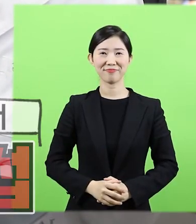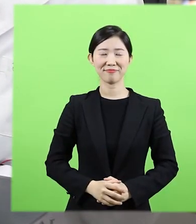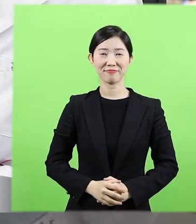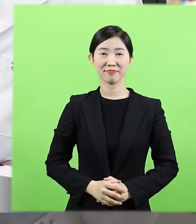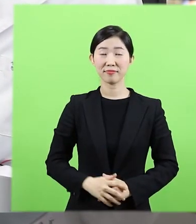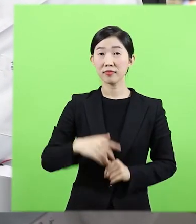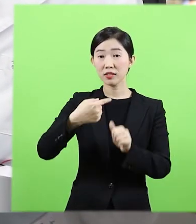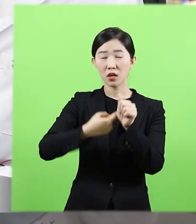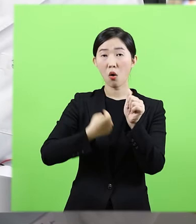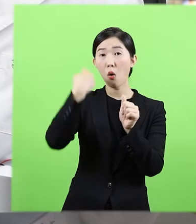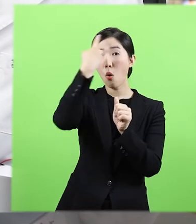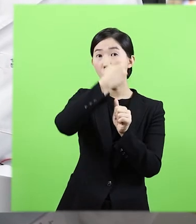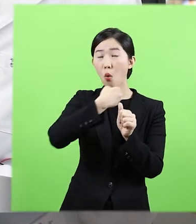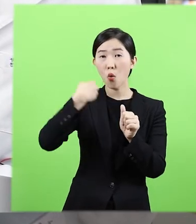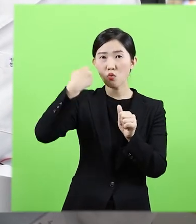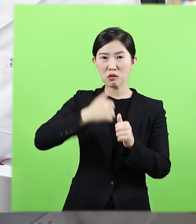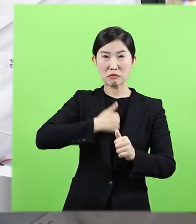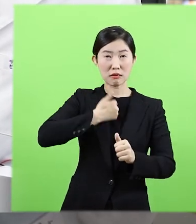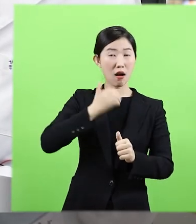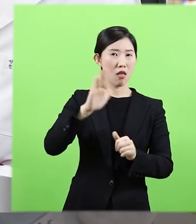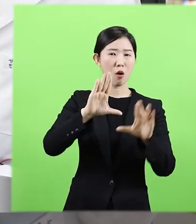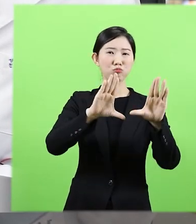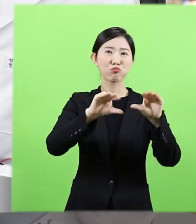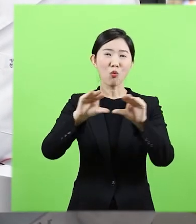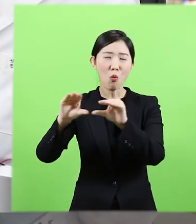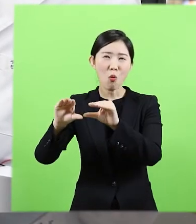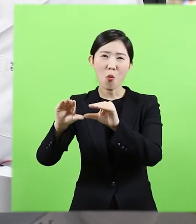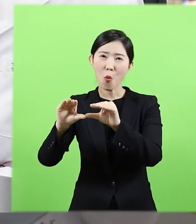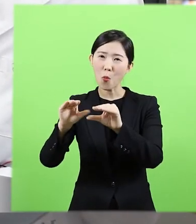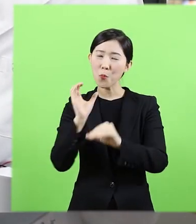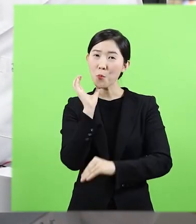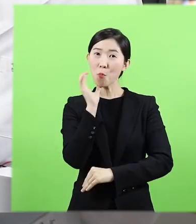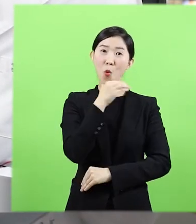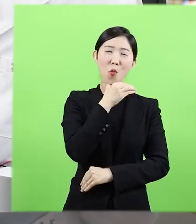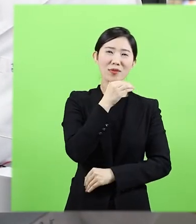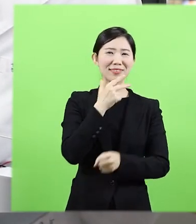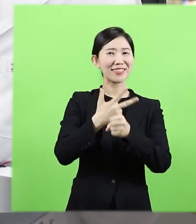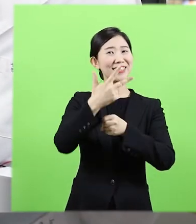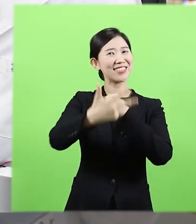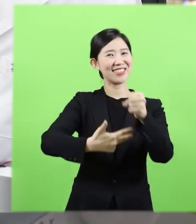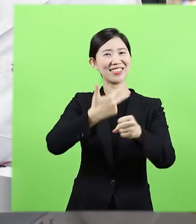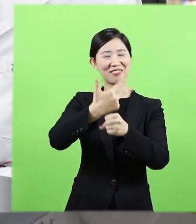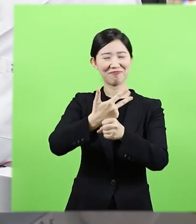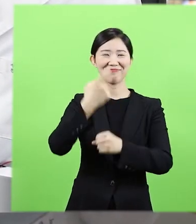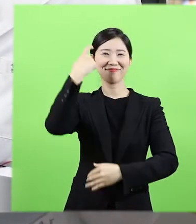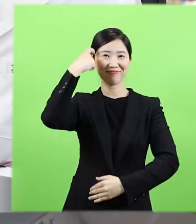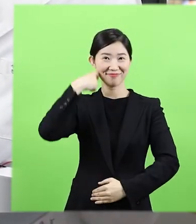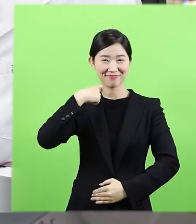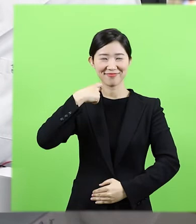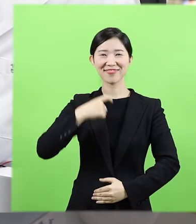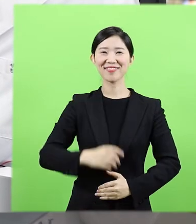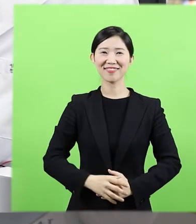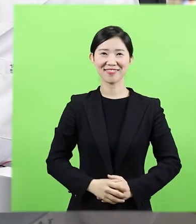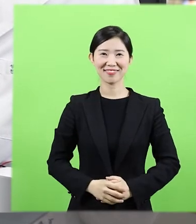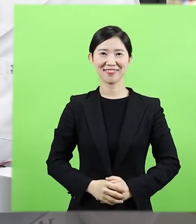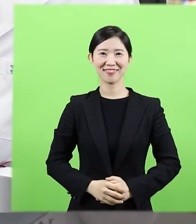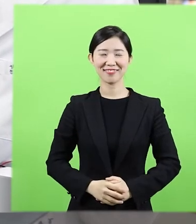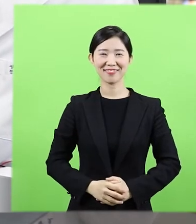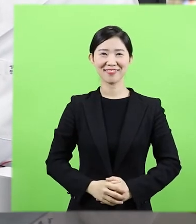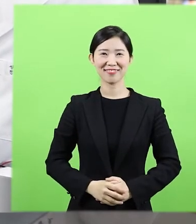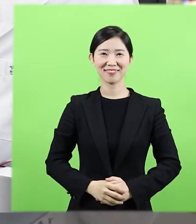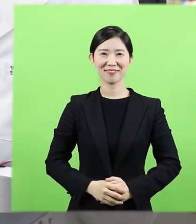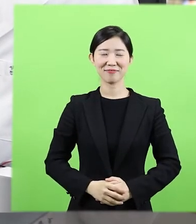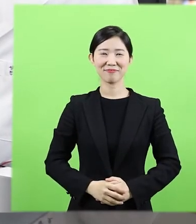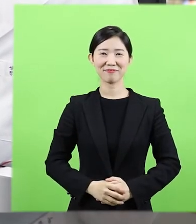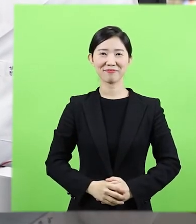됩니다. 전반적으로 인상이 좋아져서 평균적으로 한 7년 정도는 젊어진 듯한